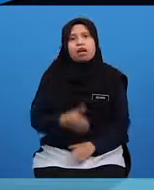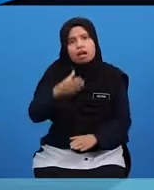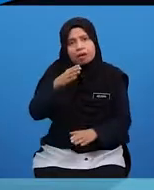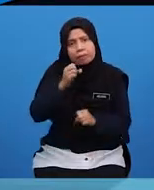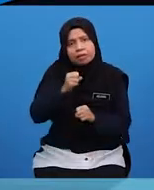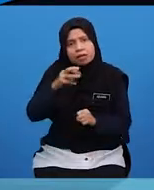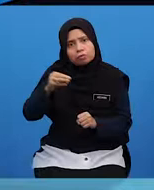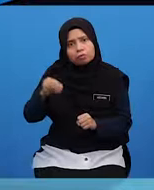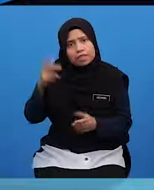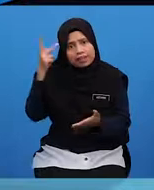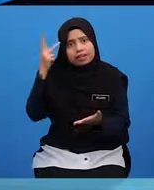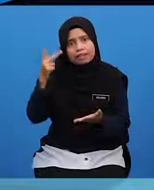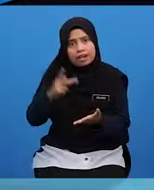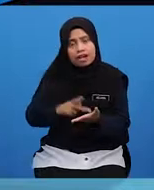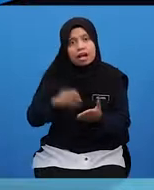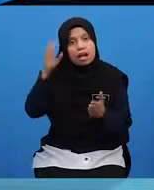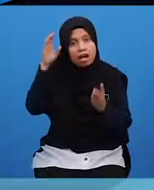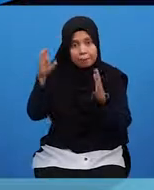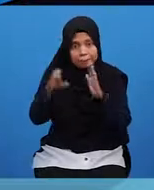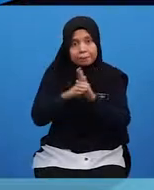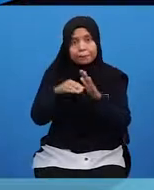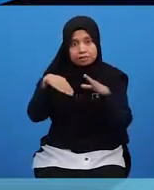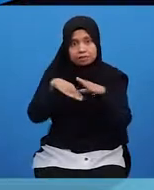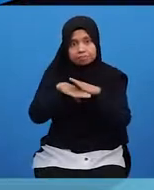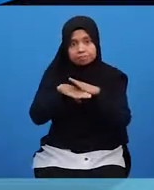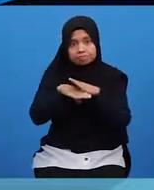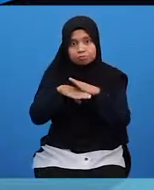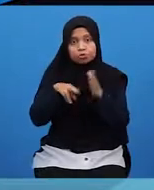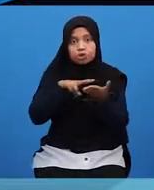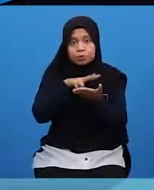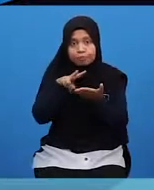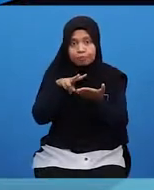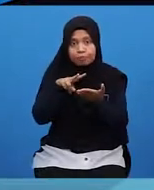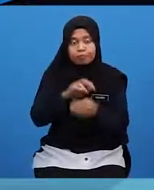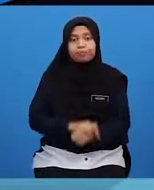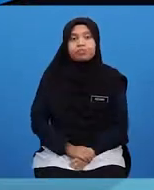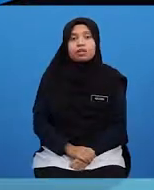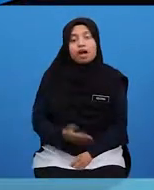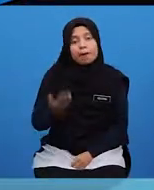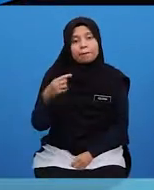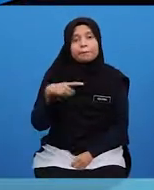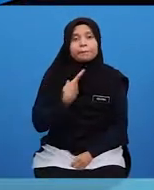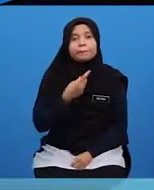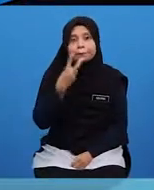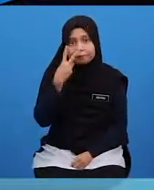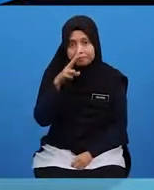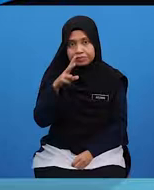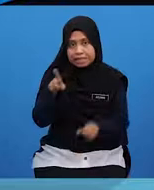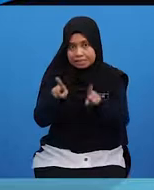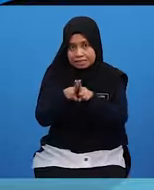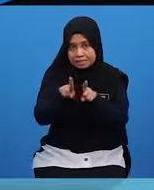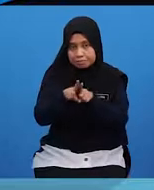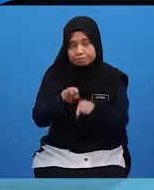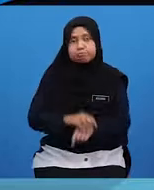Dapatkah murid-murid kenal pasti gambar dalam rajah ini? Bagus! Mari kita lihat sama-sama